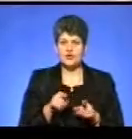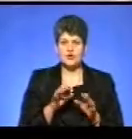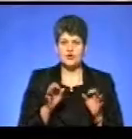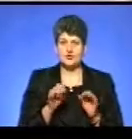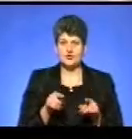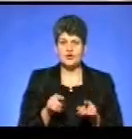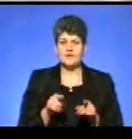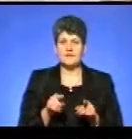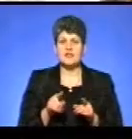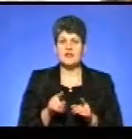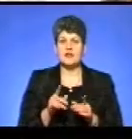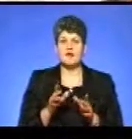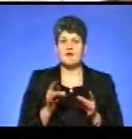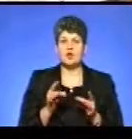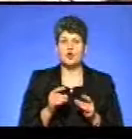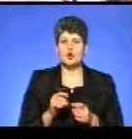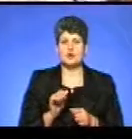є вологостійкий.